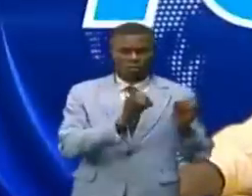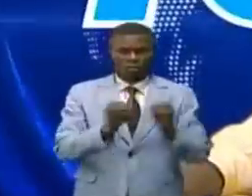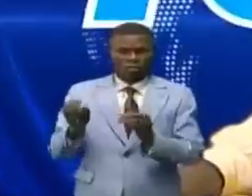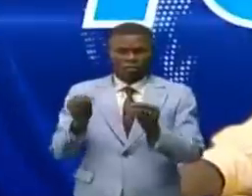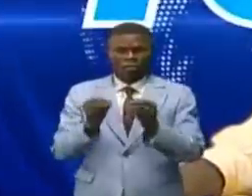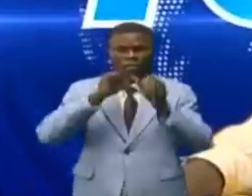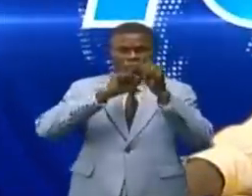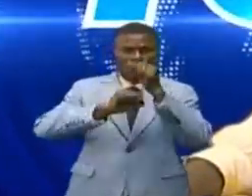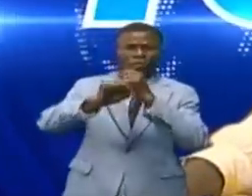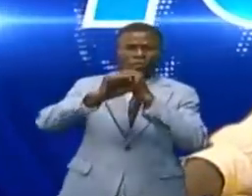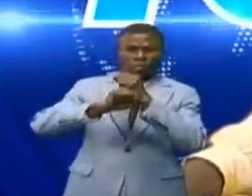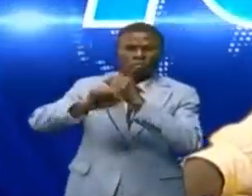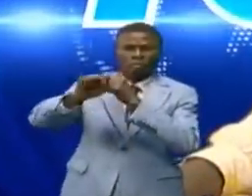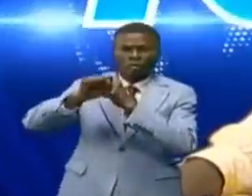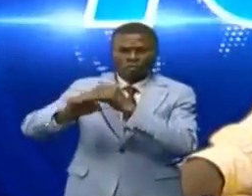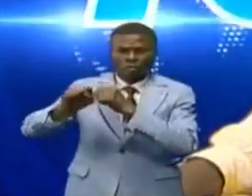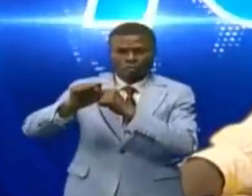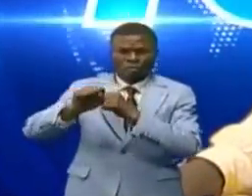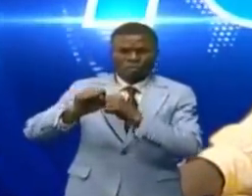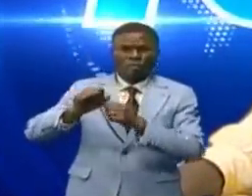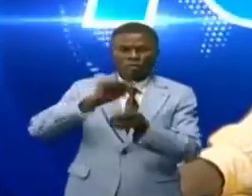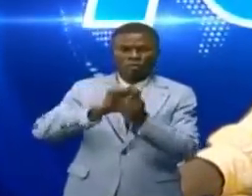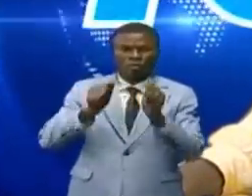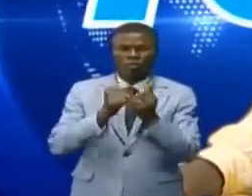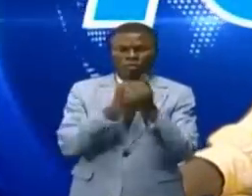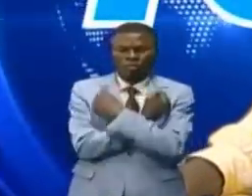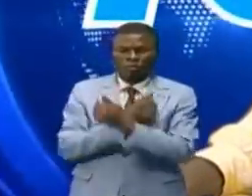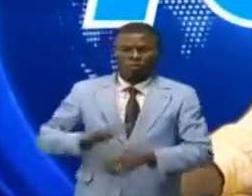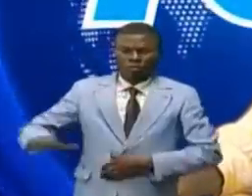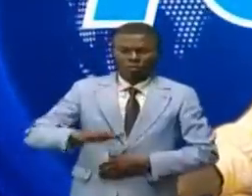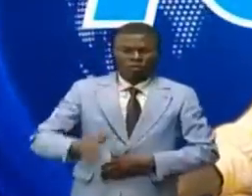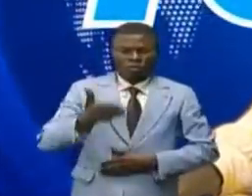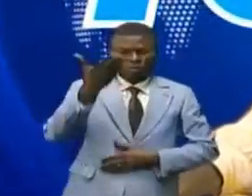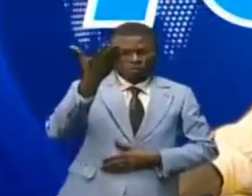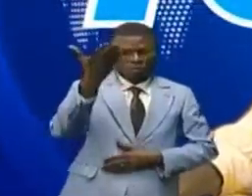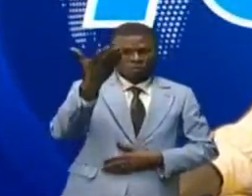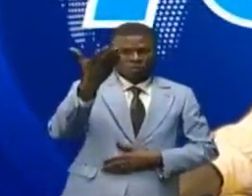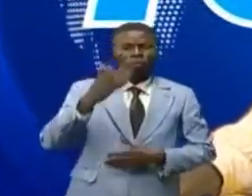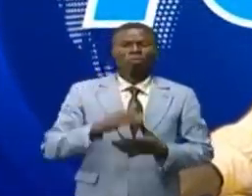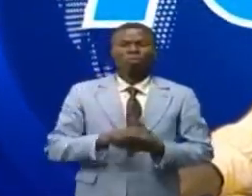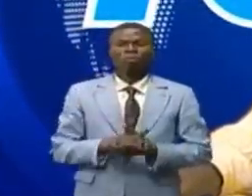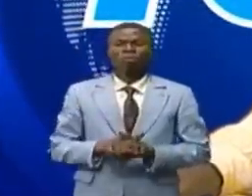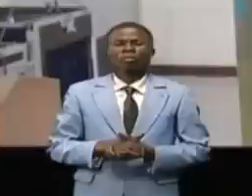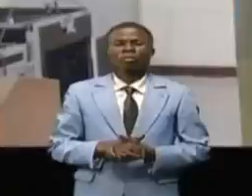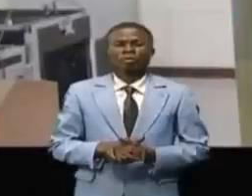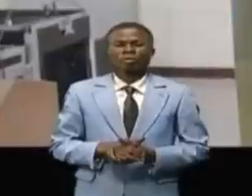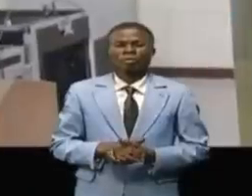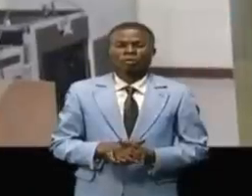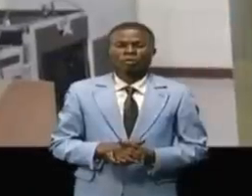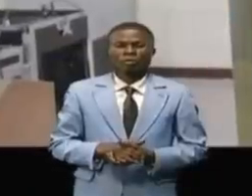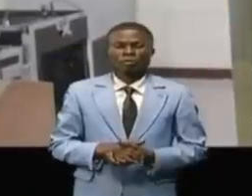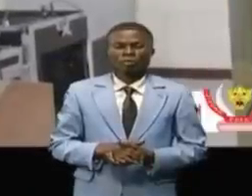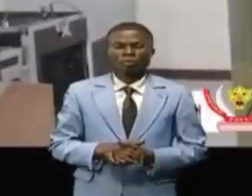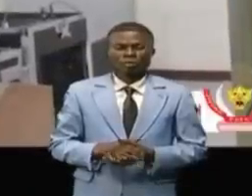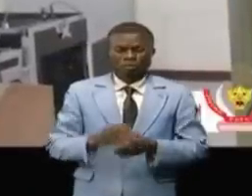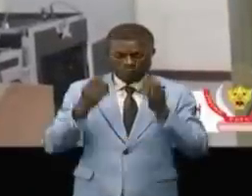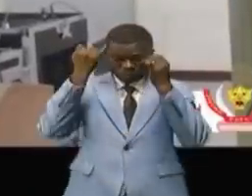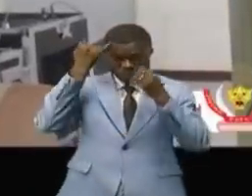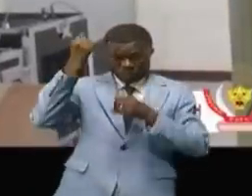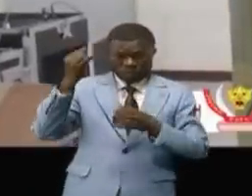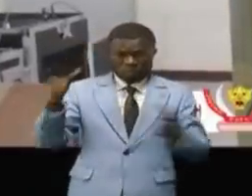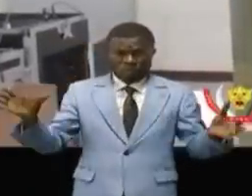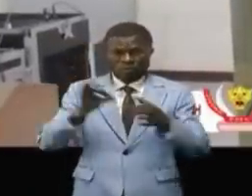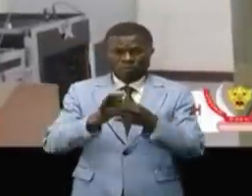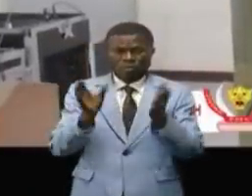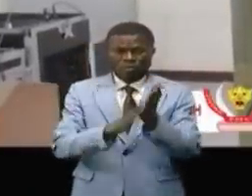matinée de sensibilisation à l'albinisme d'autres détails dans ce reportage signé Diane baraka inclusion